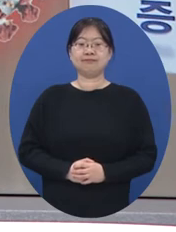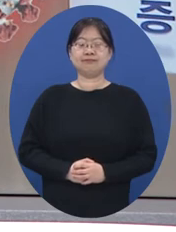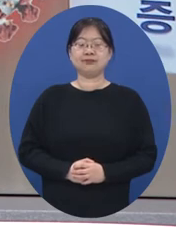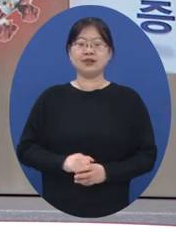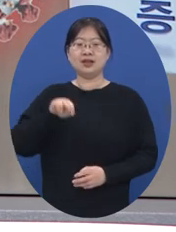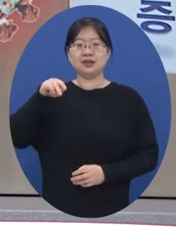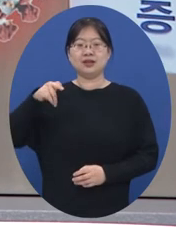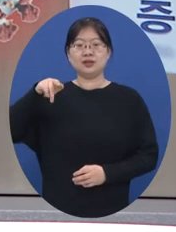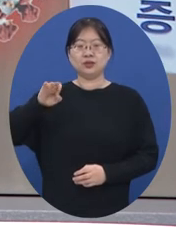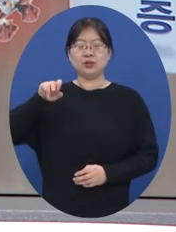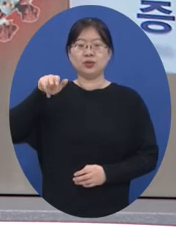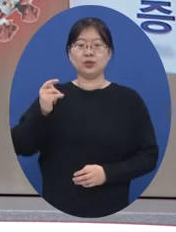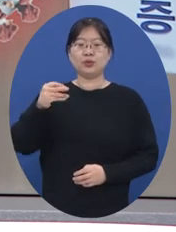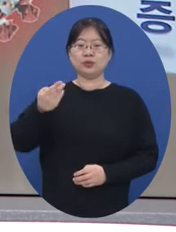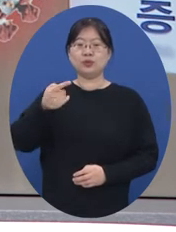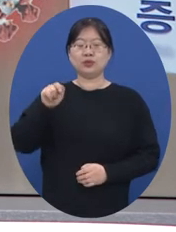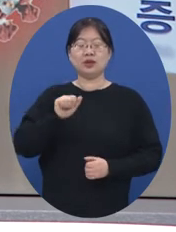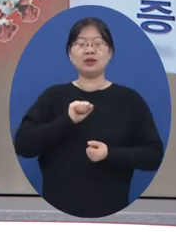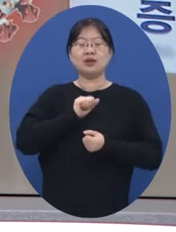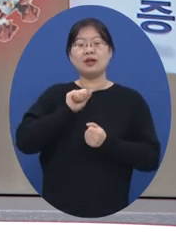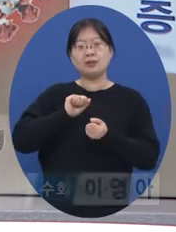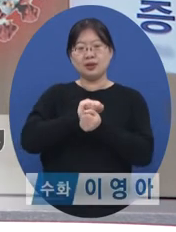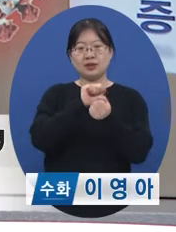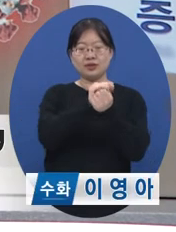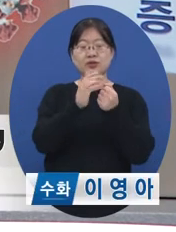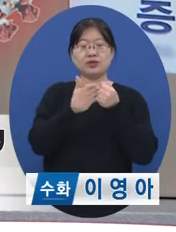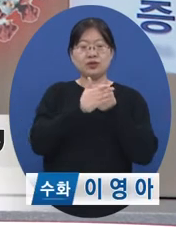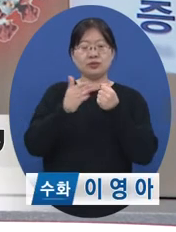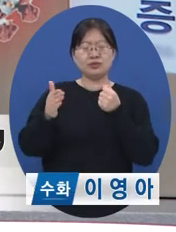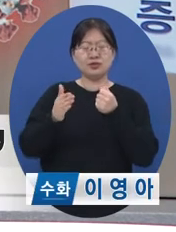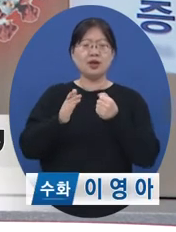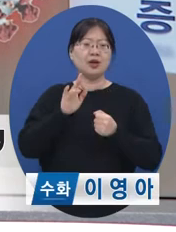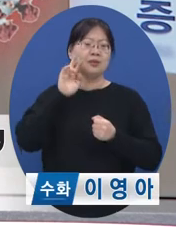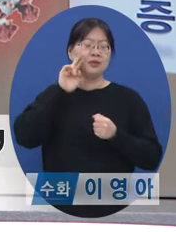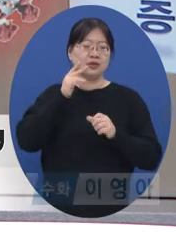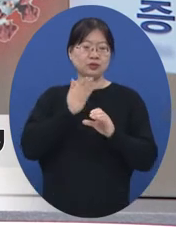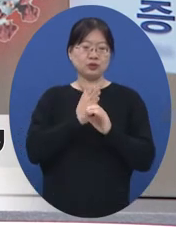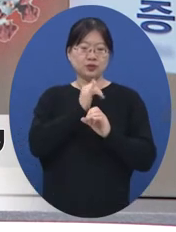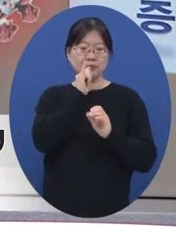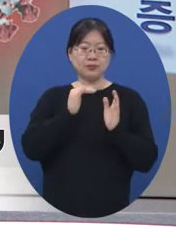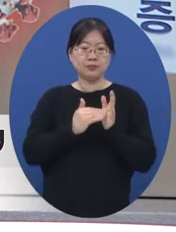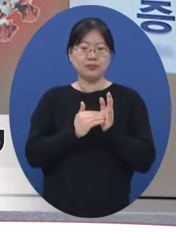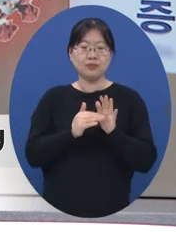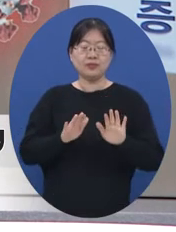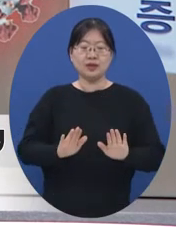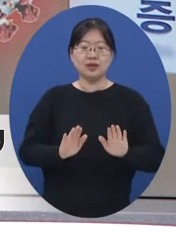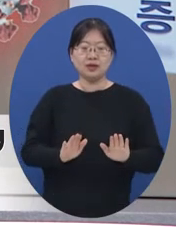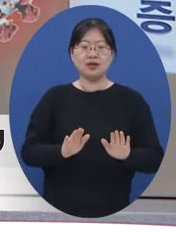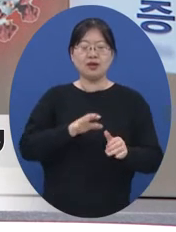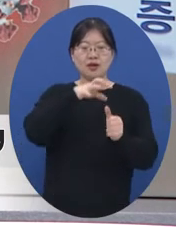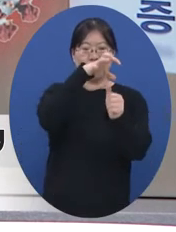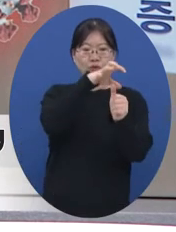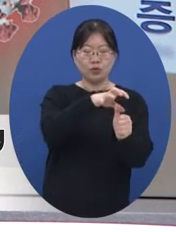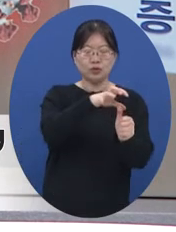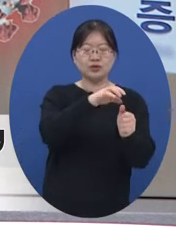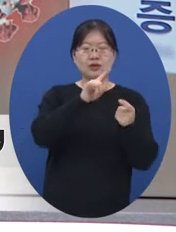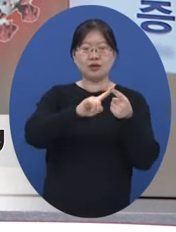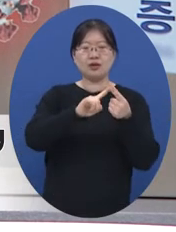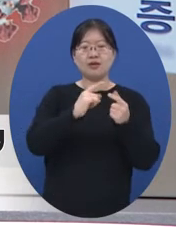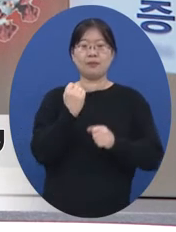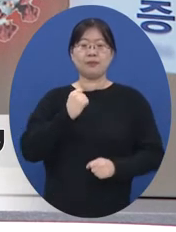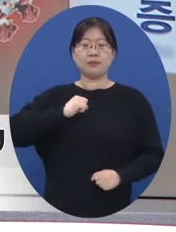신종 코로나바이러스 감염 쯤으로 연일 초비상 입니다 확산을 막기 위해 내려준 격리 조치를 거부할